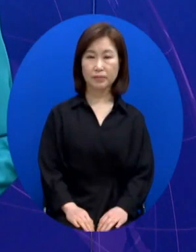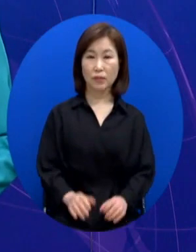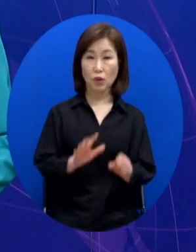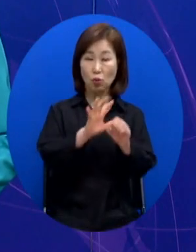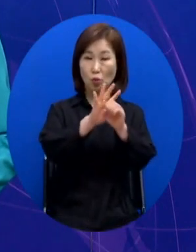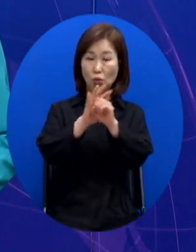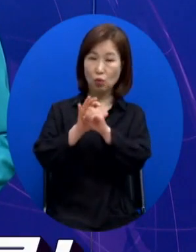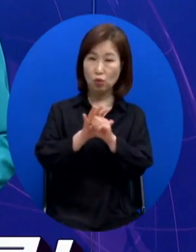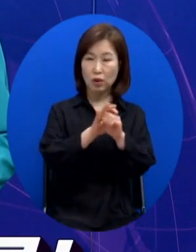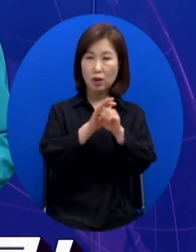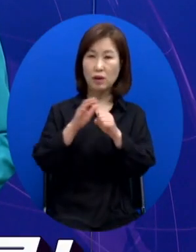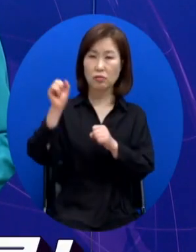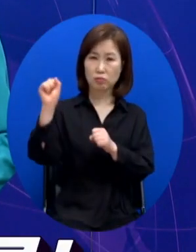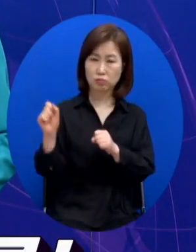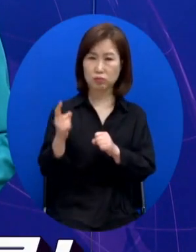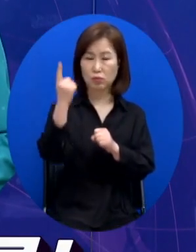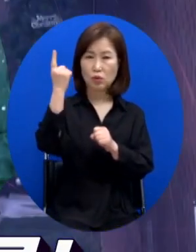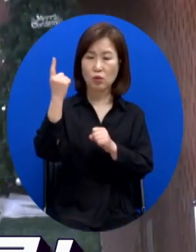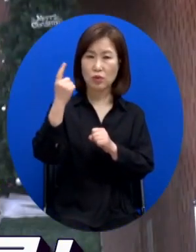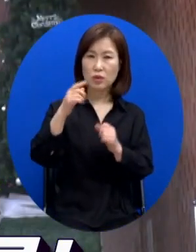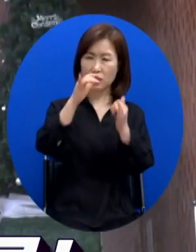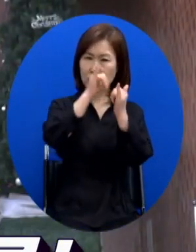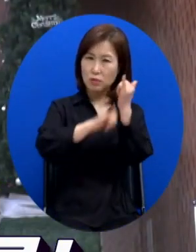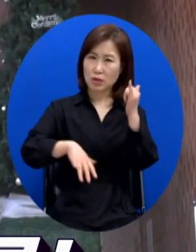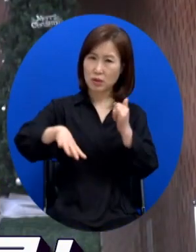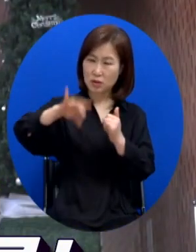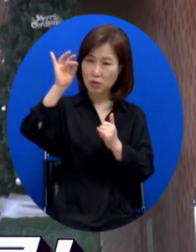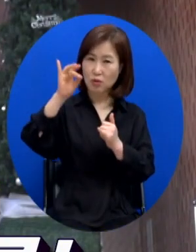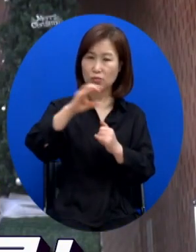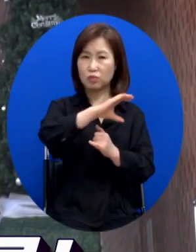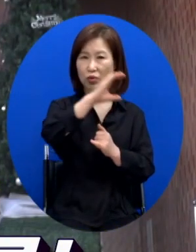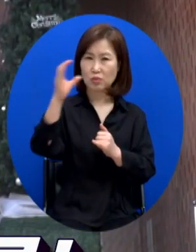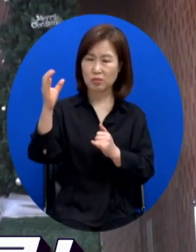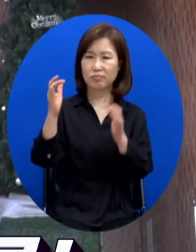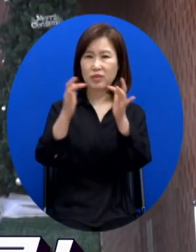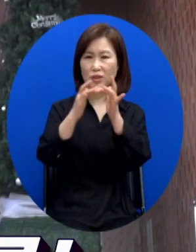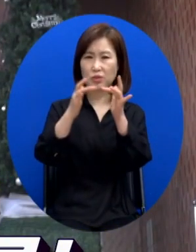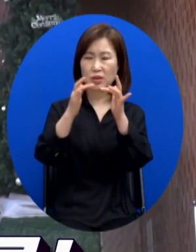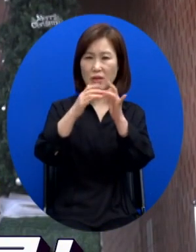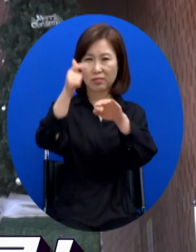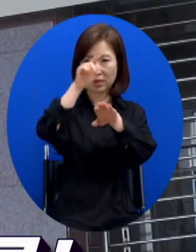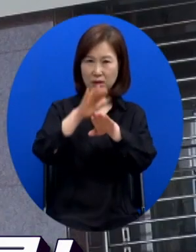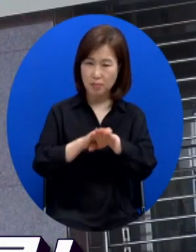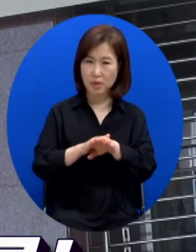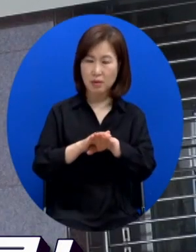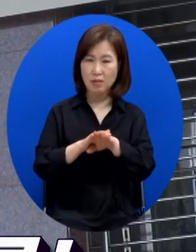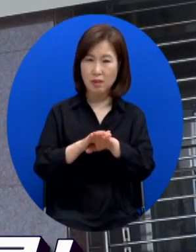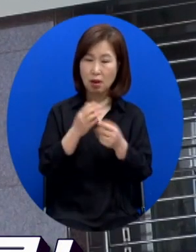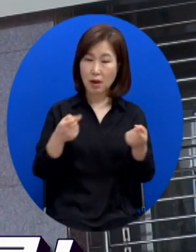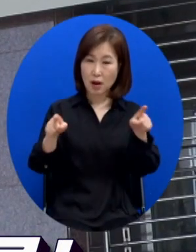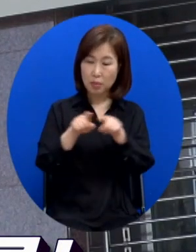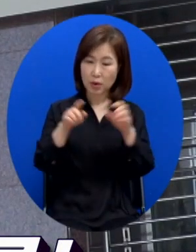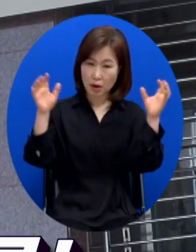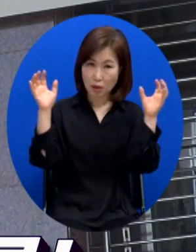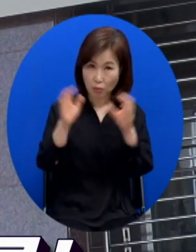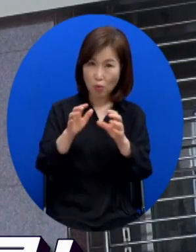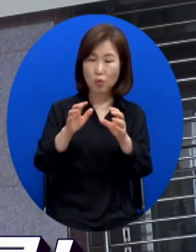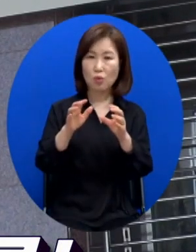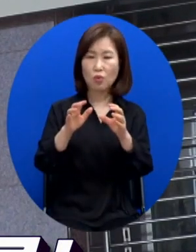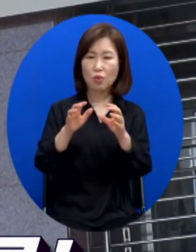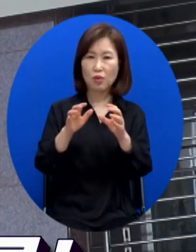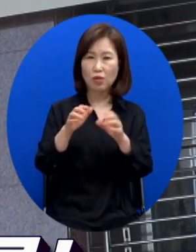코로나19로 사상 초유의 비대면 성탄 예배가 열렸습니다. 함께 모여 예배할 수 없는 아쉬움 속에